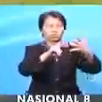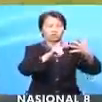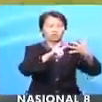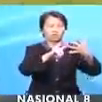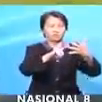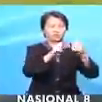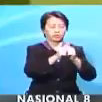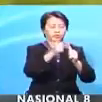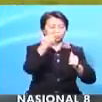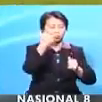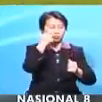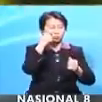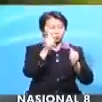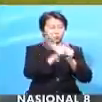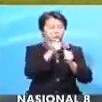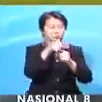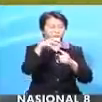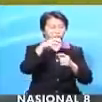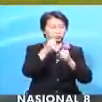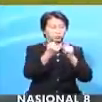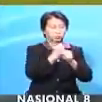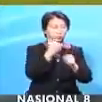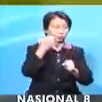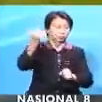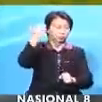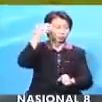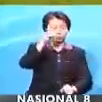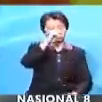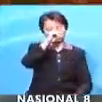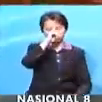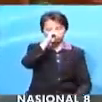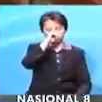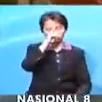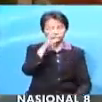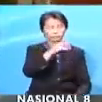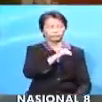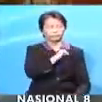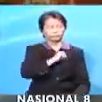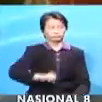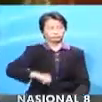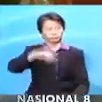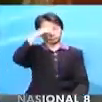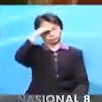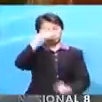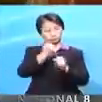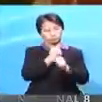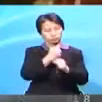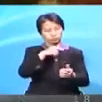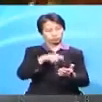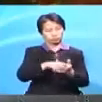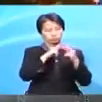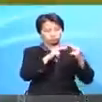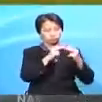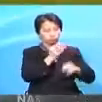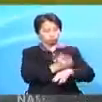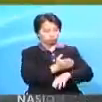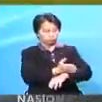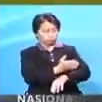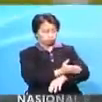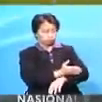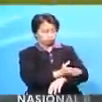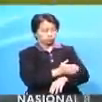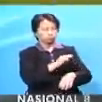berfungsi pada mata dengan juara tahun lalu India piala Sultan Johor edisi kelima tahun ini menampakkan peningkatan pasukan